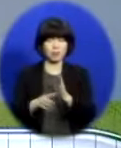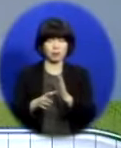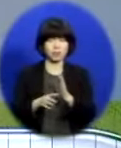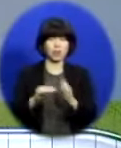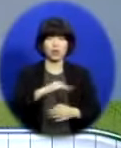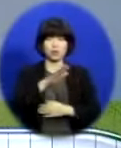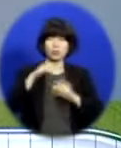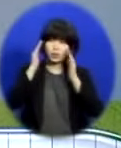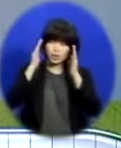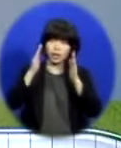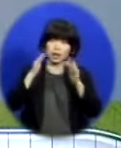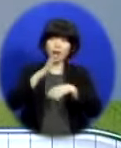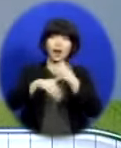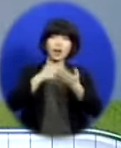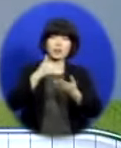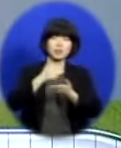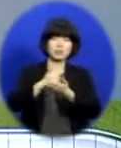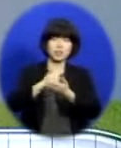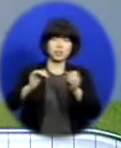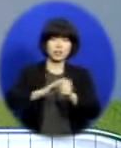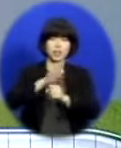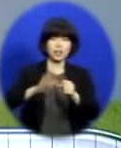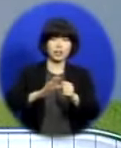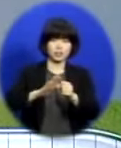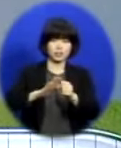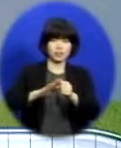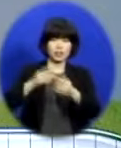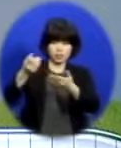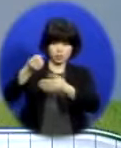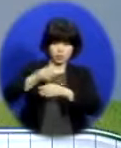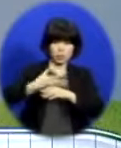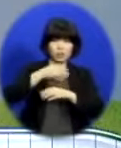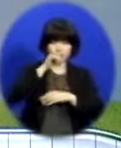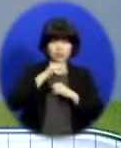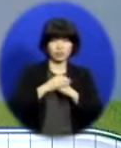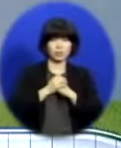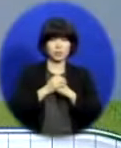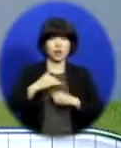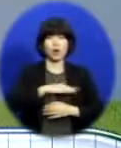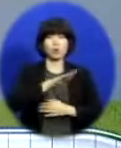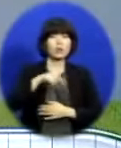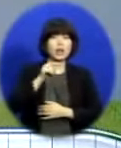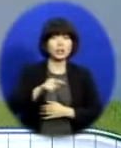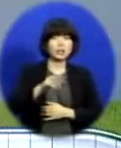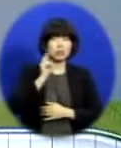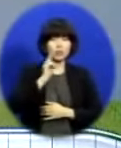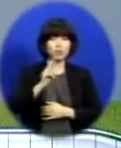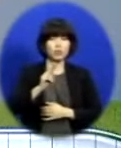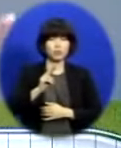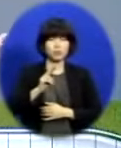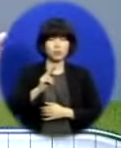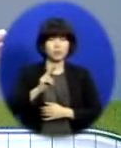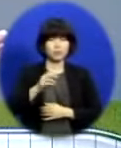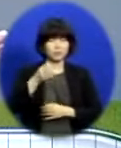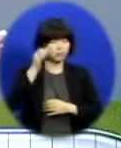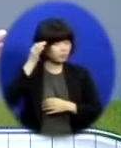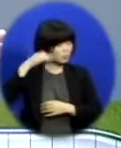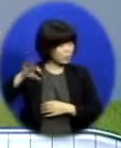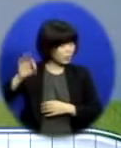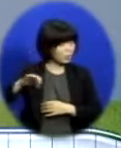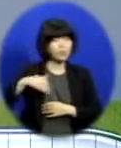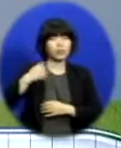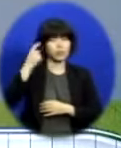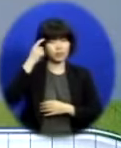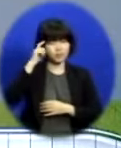하나님의 사랑을 우리에게 전해주고 있어요 우리가 그걸 너무 무심하게 보내는